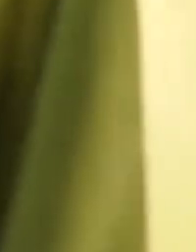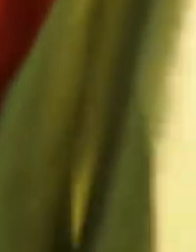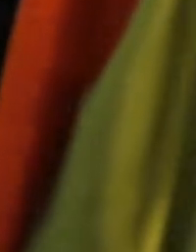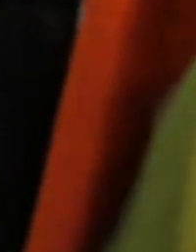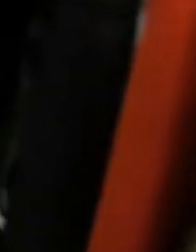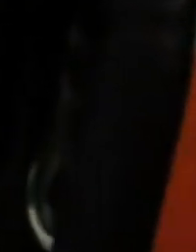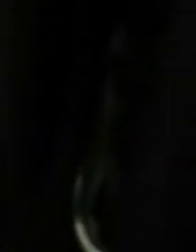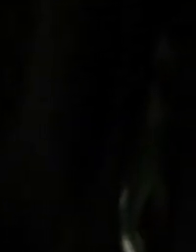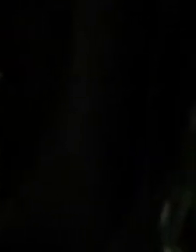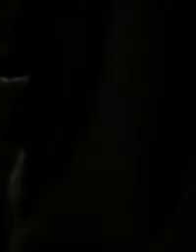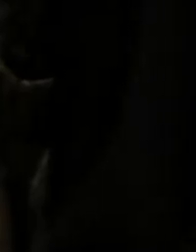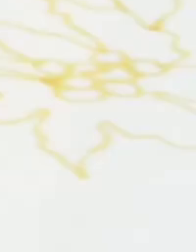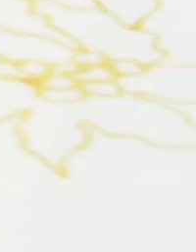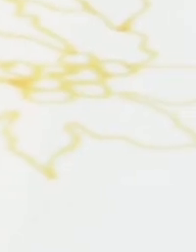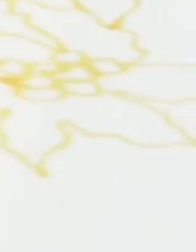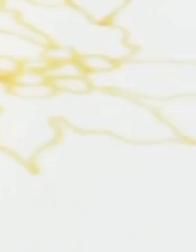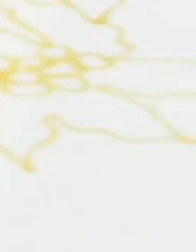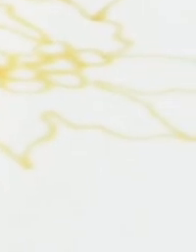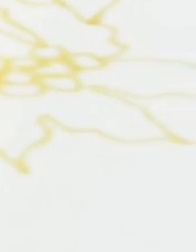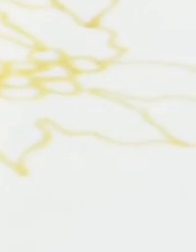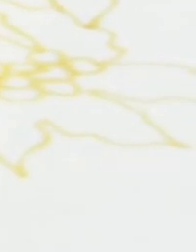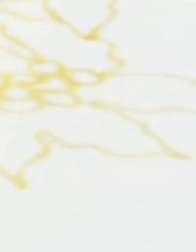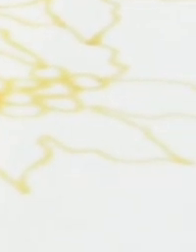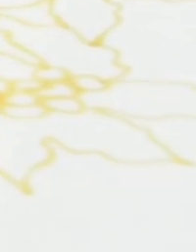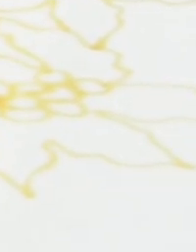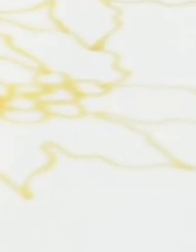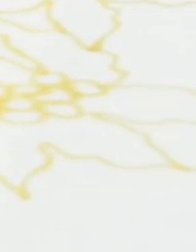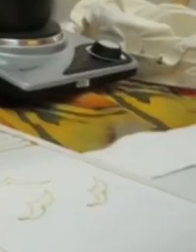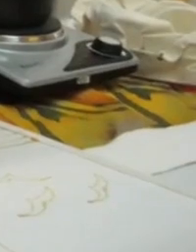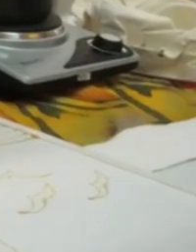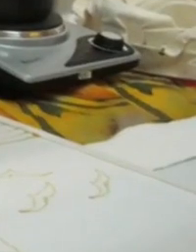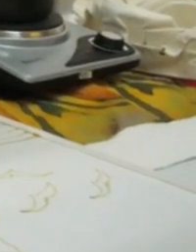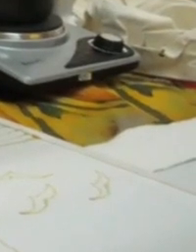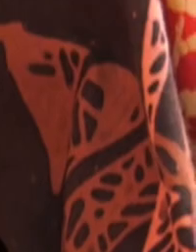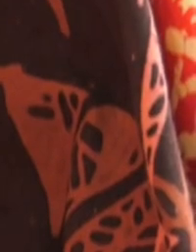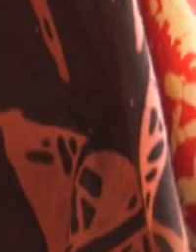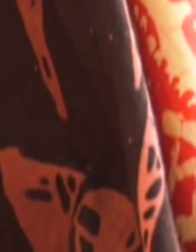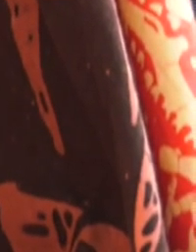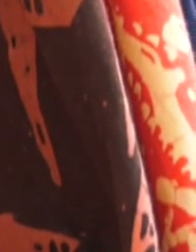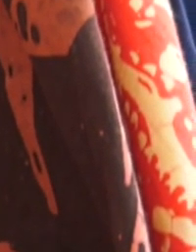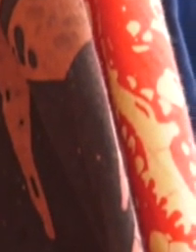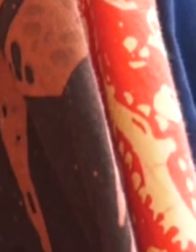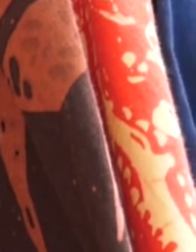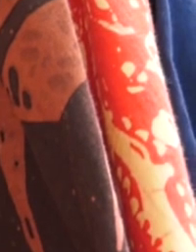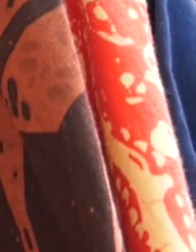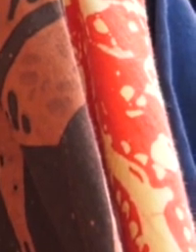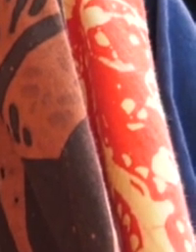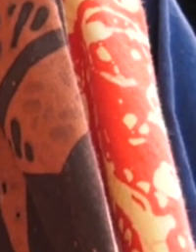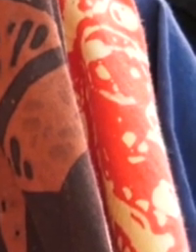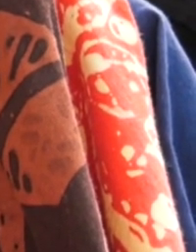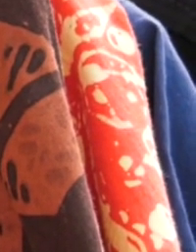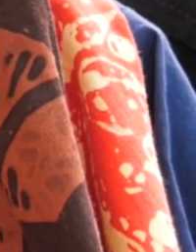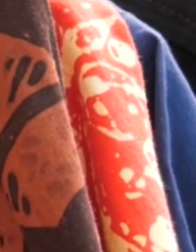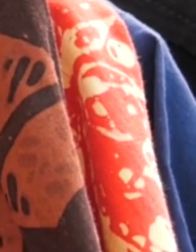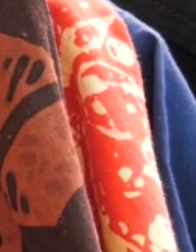meneruskan perjuangan mereka untuk menggiatkan lagi industri batik ini. Kami di Motec